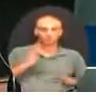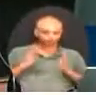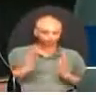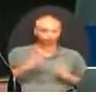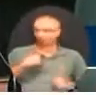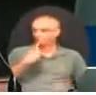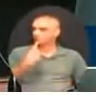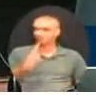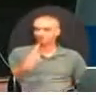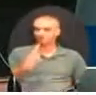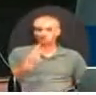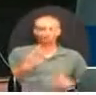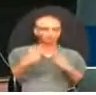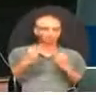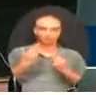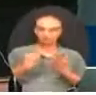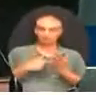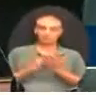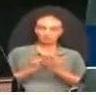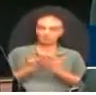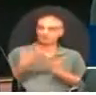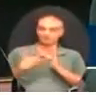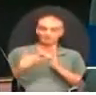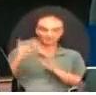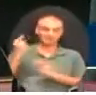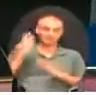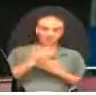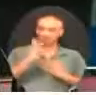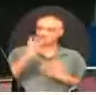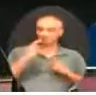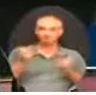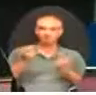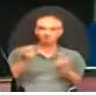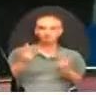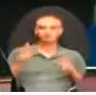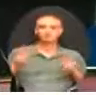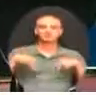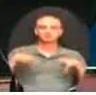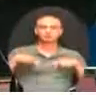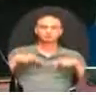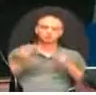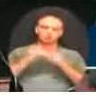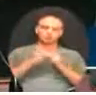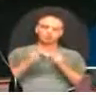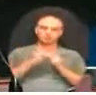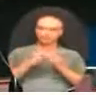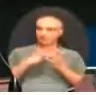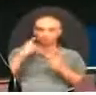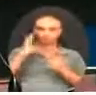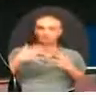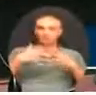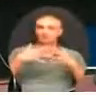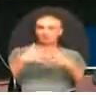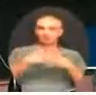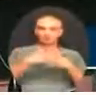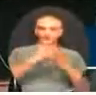אגרסיבי, ואני אומרת את זה לחיוב, והעובדה שהמבקר עד יום רביעי יפרסם את המסקנות, יושבו אל הציבור הרחב עוד כרטיסים, כי שמענו שגם